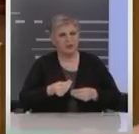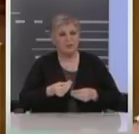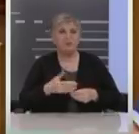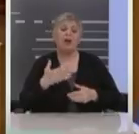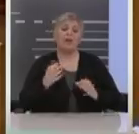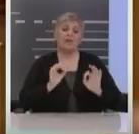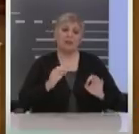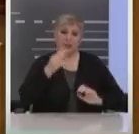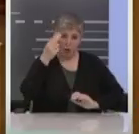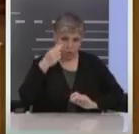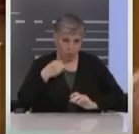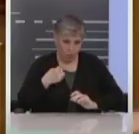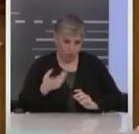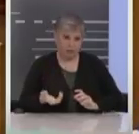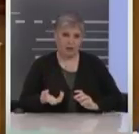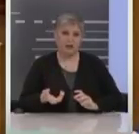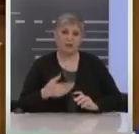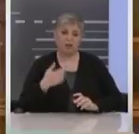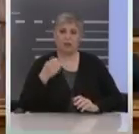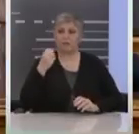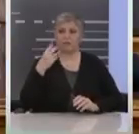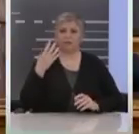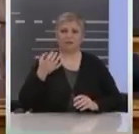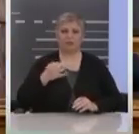Κουρουπλή, βεβαίως, μου τον θυμήσατε.